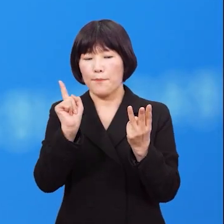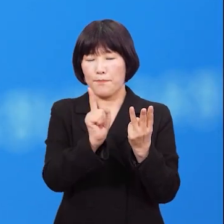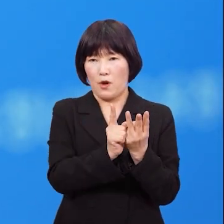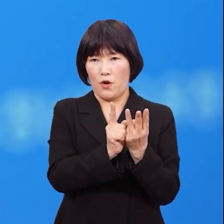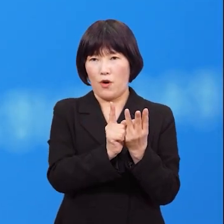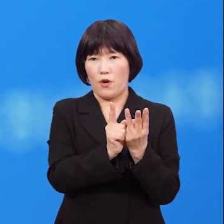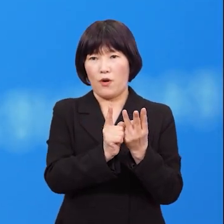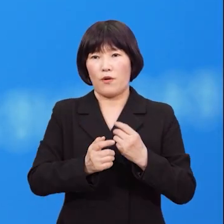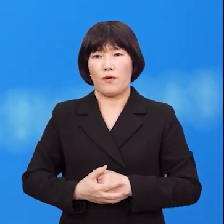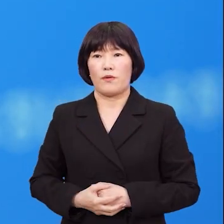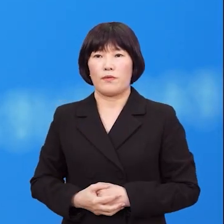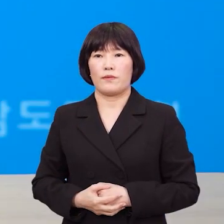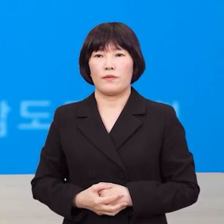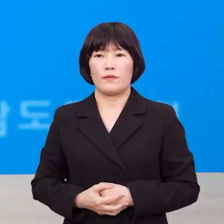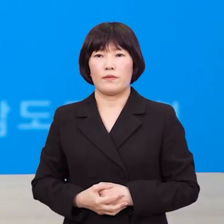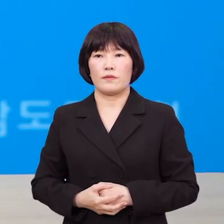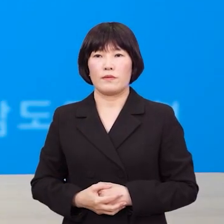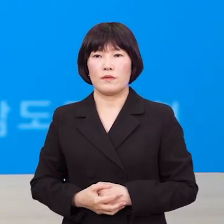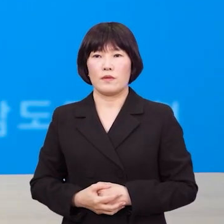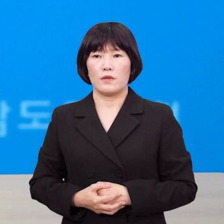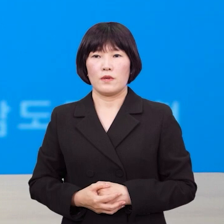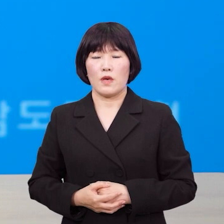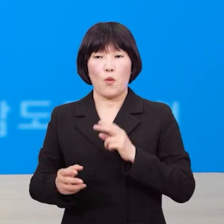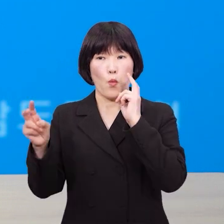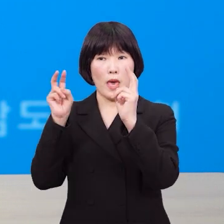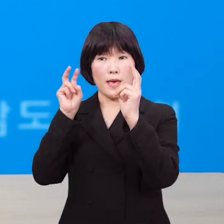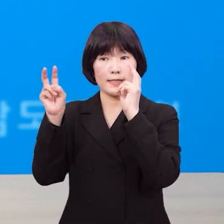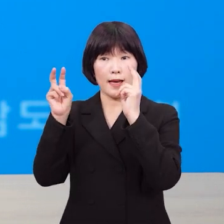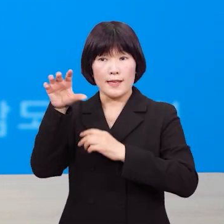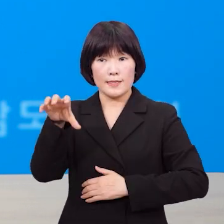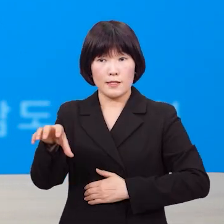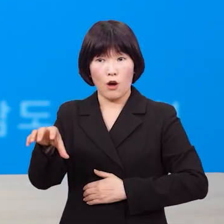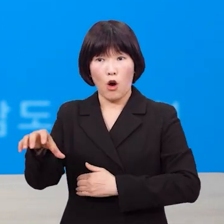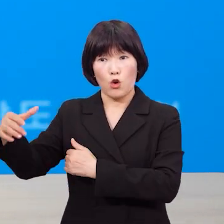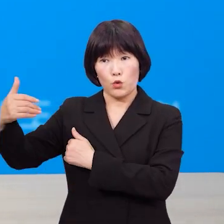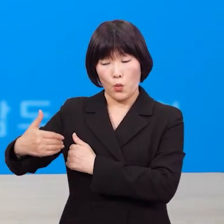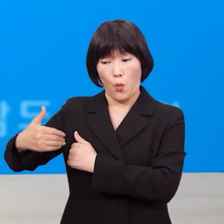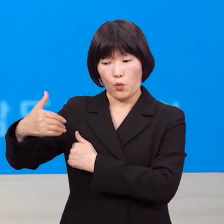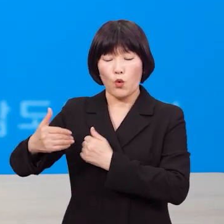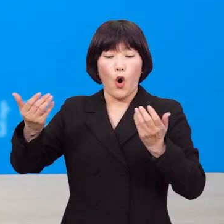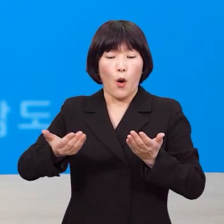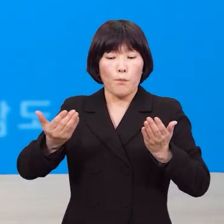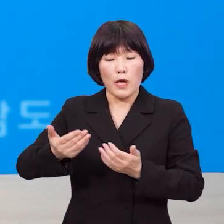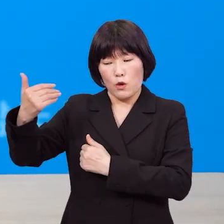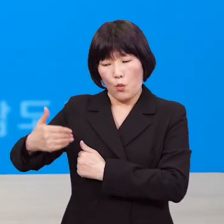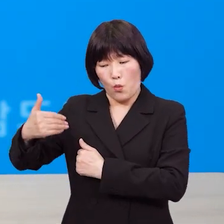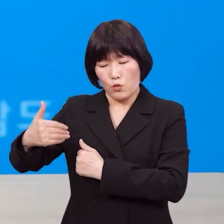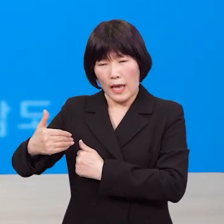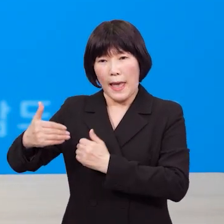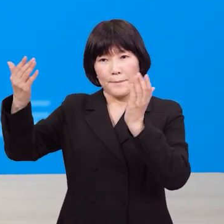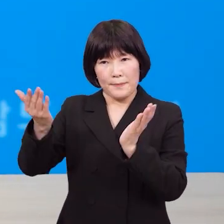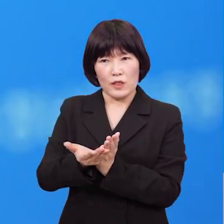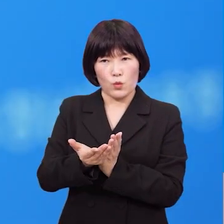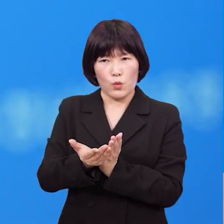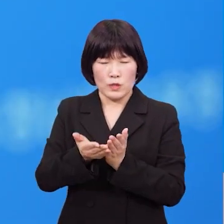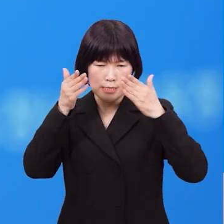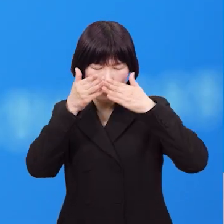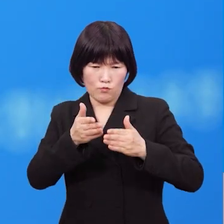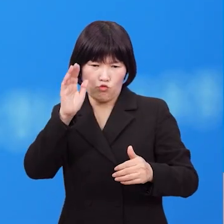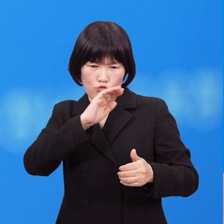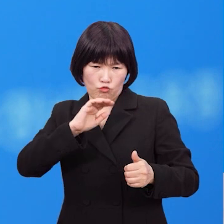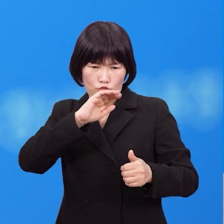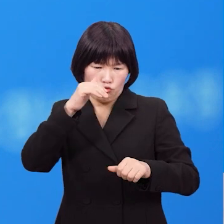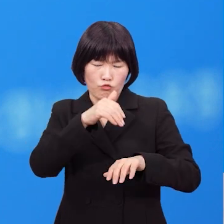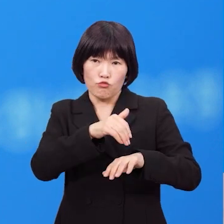더 배치를 하고 있습니다. 사업체 현장 요구, 직무 요구에 맞도록 집중 훈련을 거쳐